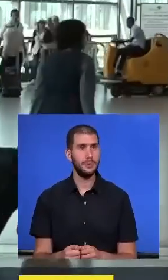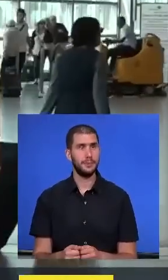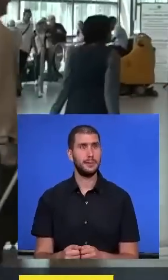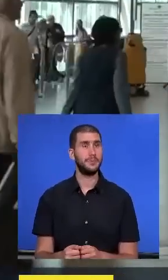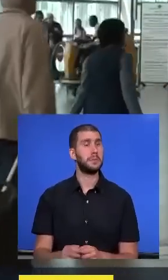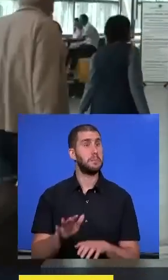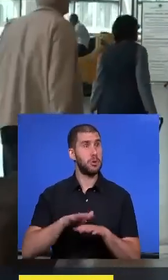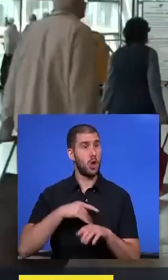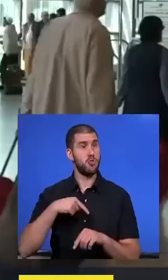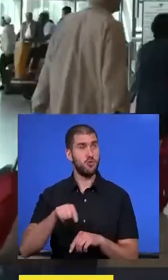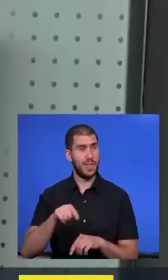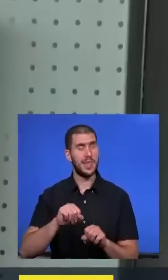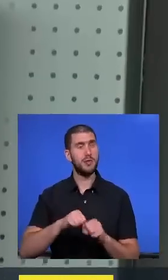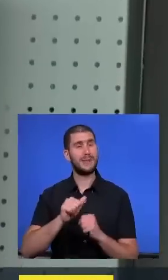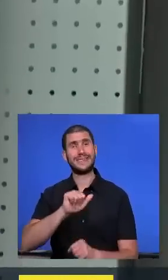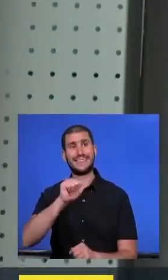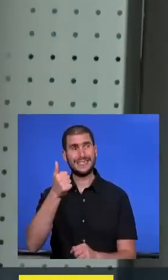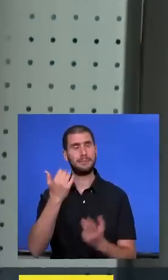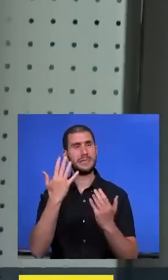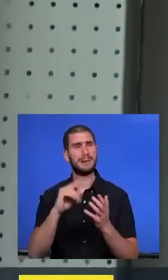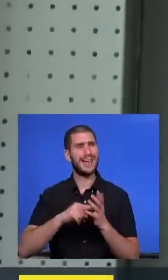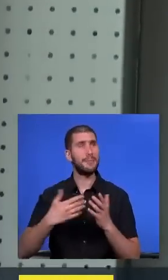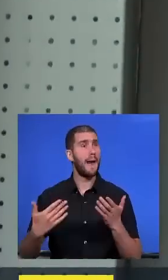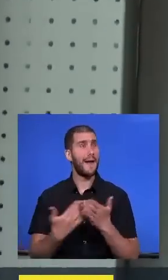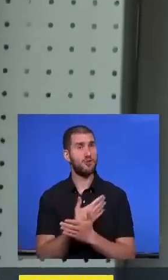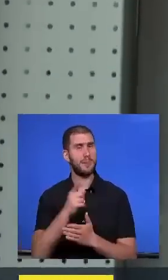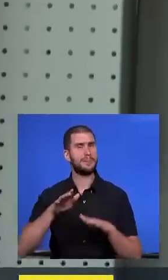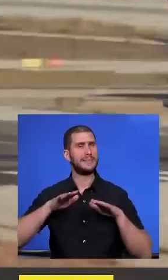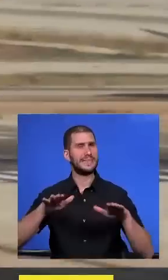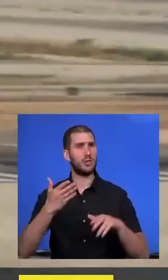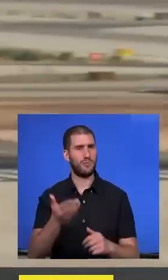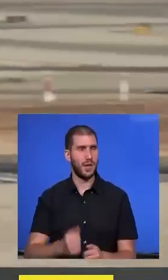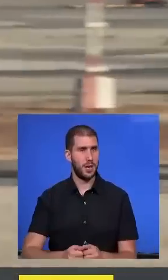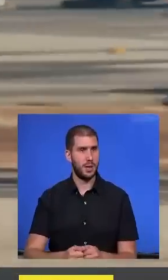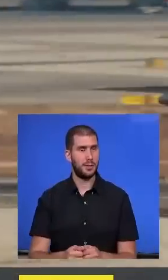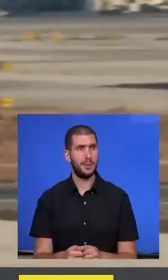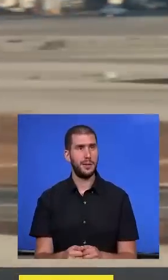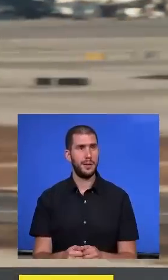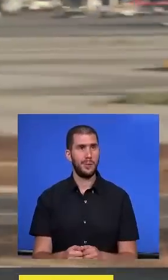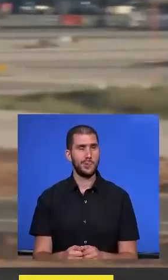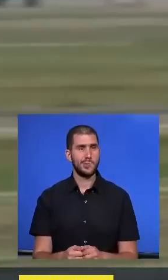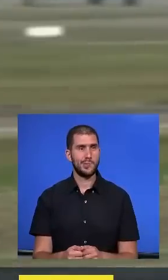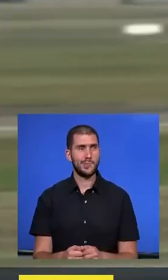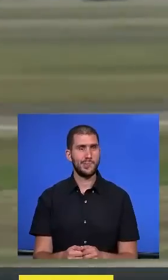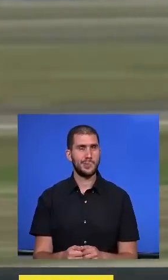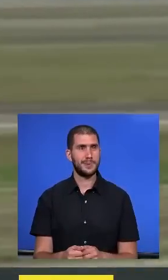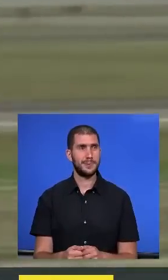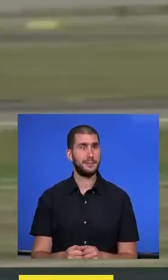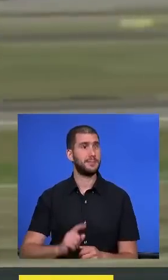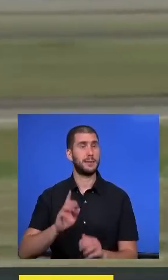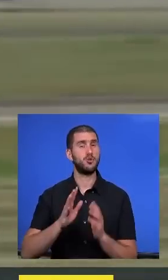נדמה שהשנה הזו תשבור שיא במספר היעדים החדשים שיופעלו מנתב"ג. לא